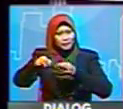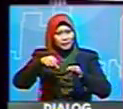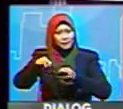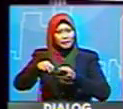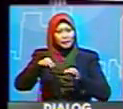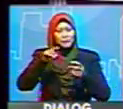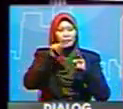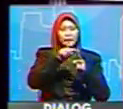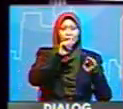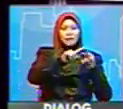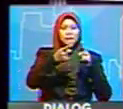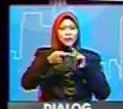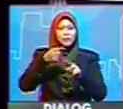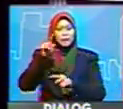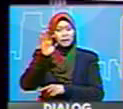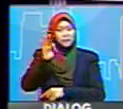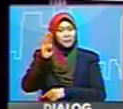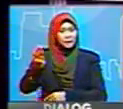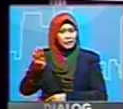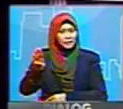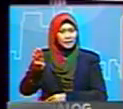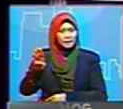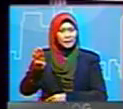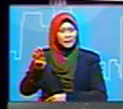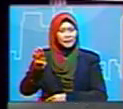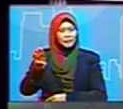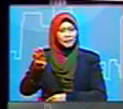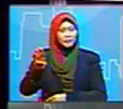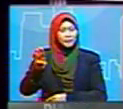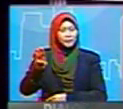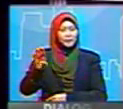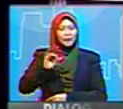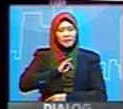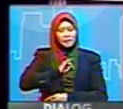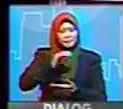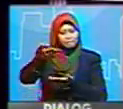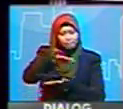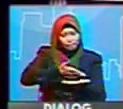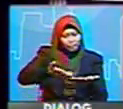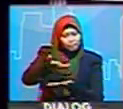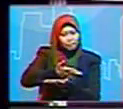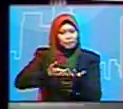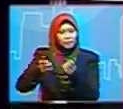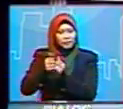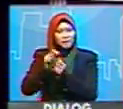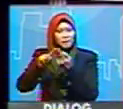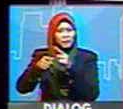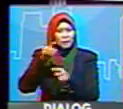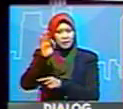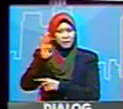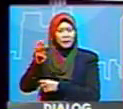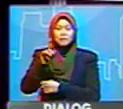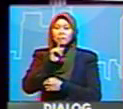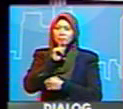rakan-rakan di dalam facebook secara rak-rakan Facebook saya saya interact dengan dia orang mengatakan bahawa tanggungjawab